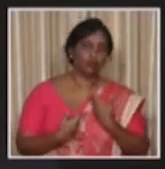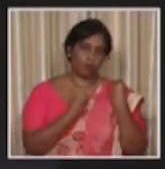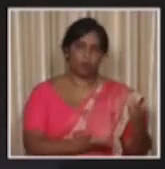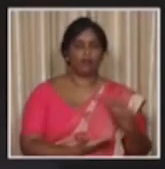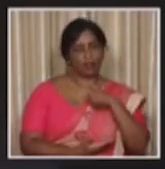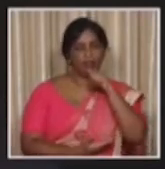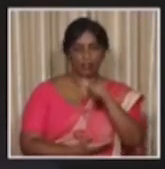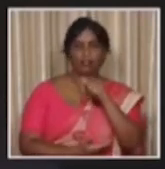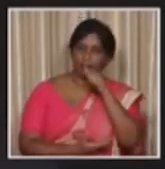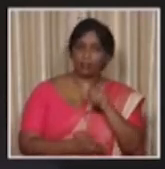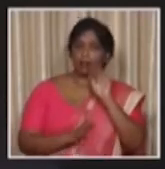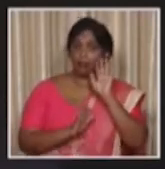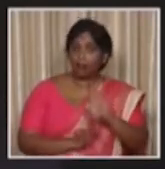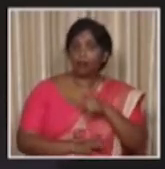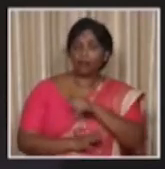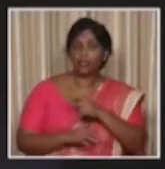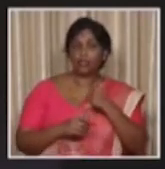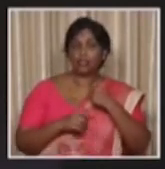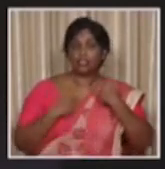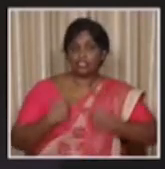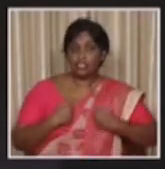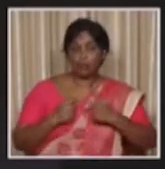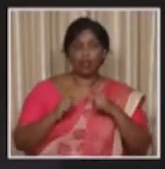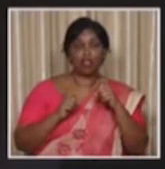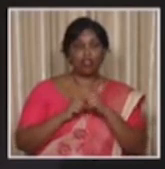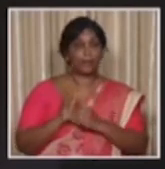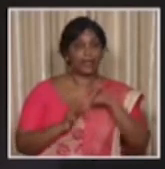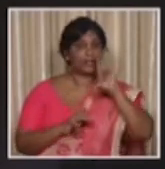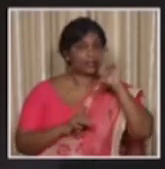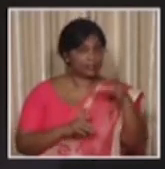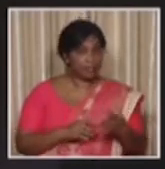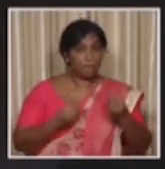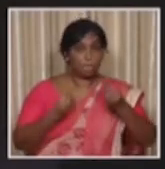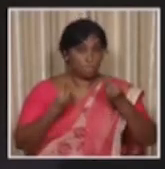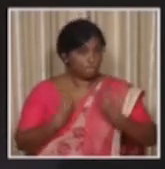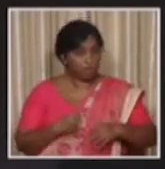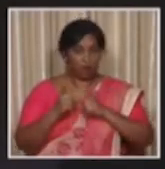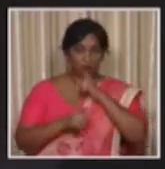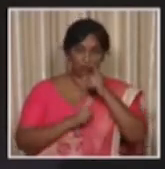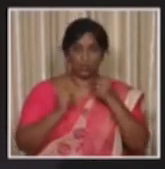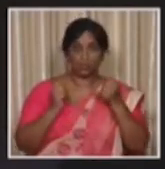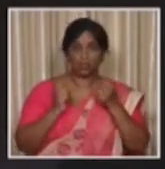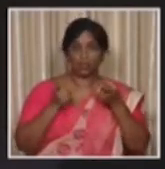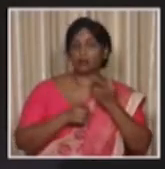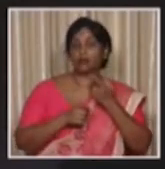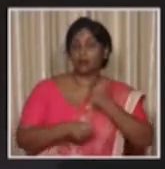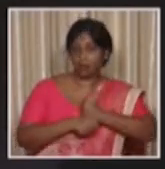අපරාධයක්. හැබැයි එතුමාගේ ගණන් ඉලක්කම් අනුව ඩොලර් මිලියන 100ක් පාඩු වුණා නම් ගරු ක්‍රීඩා